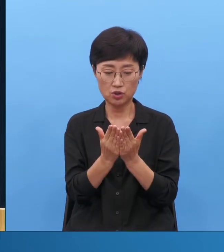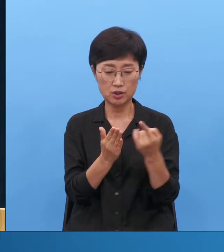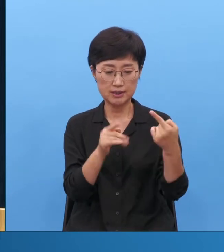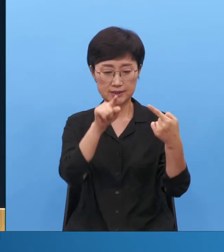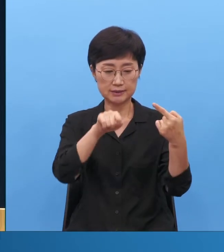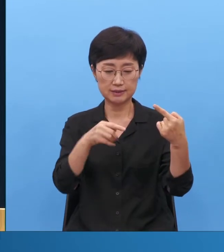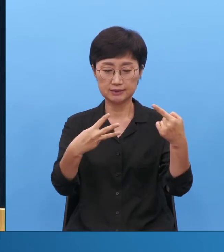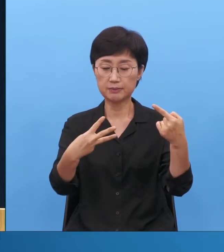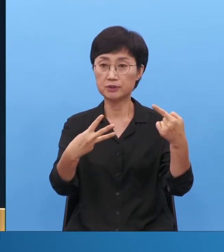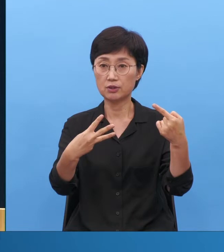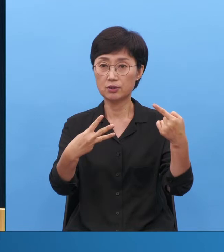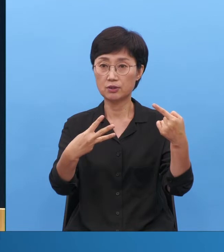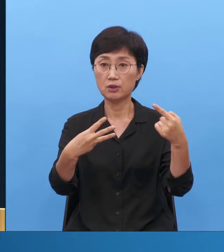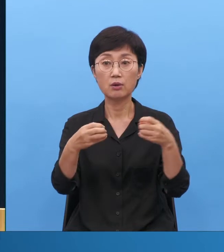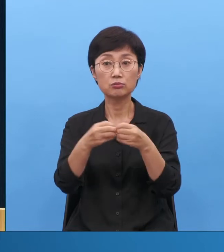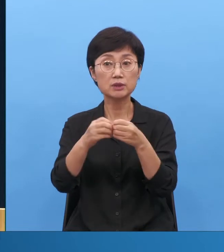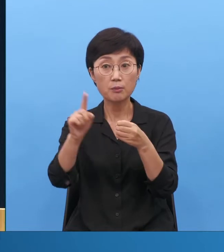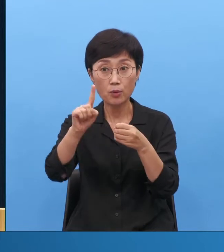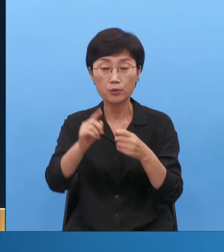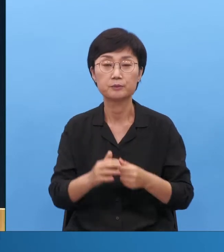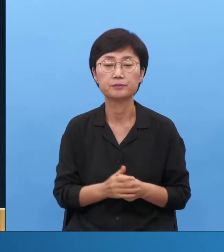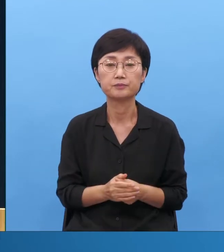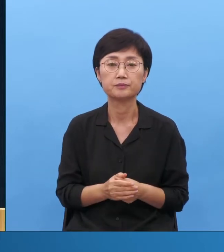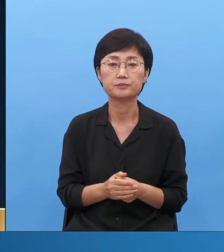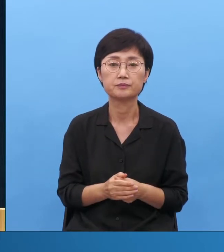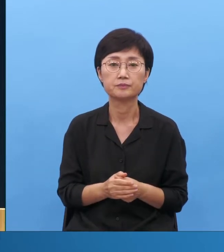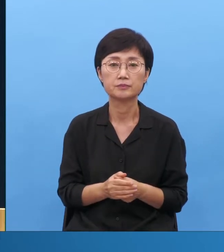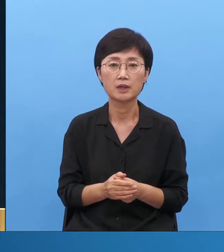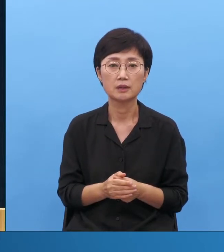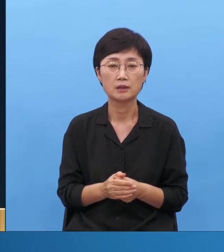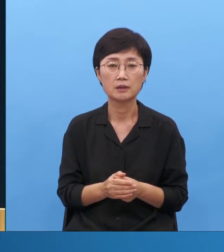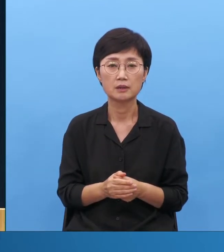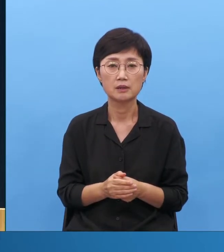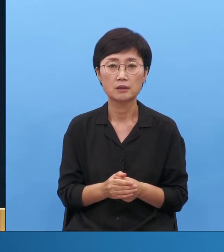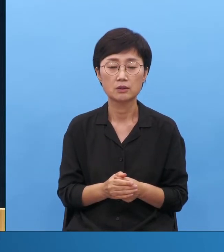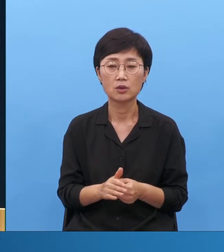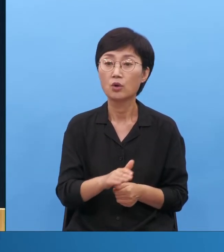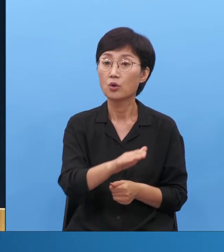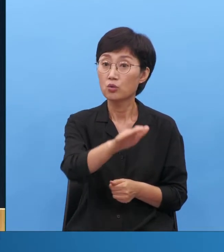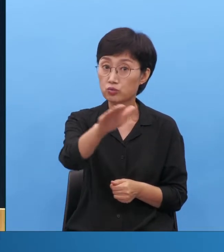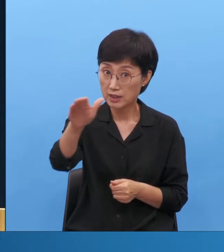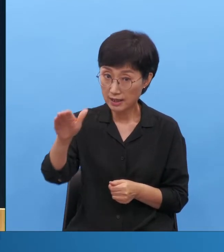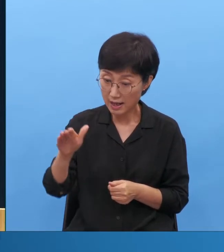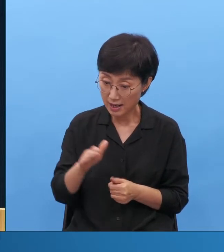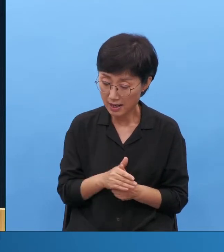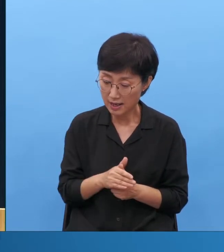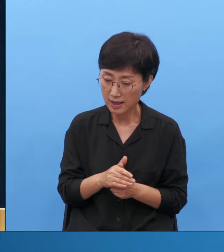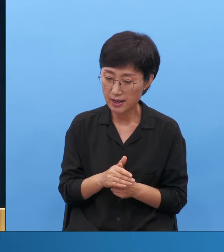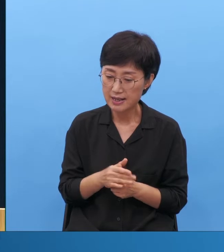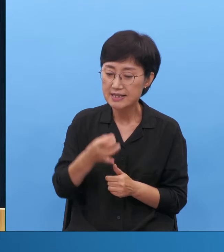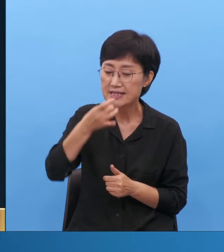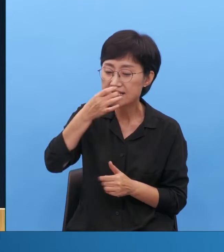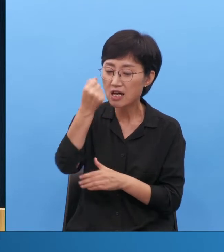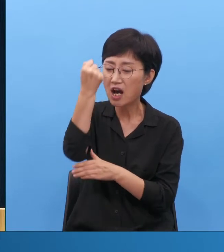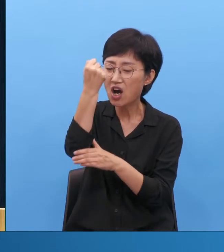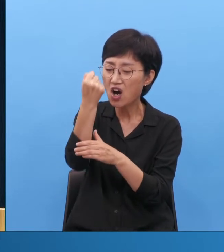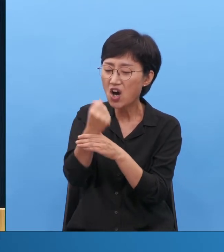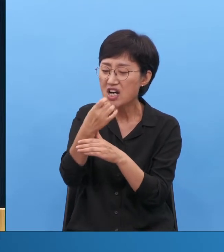뭐라고 되어 있는 거 하니까요. 또 29절까지 보면 우리가 썩어진 씨에서 나온 것이